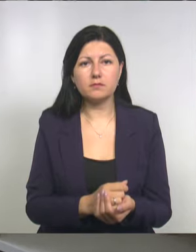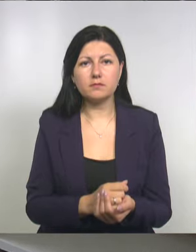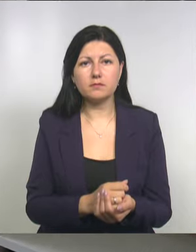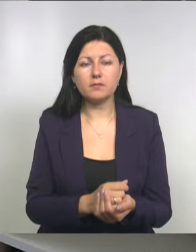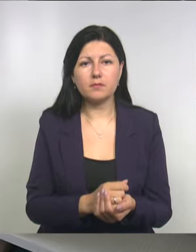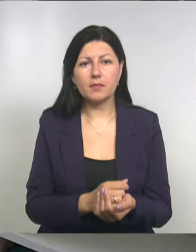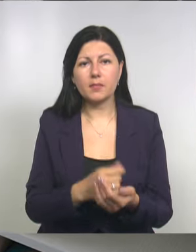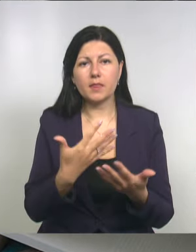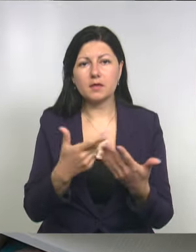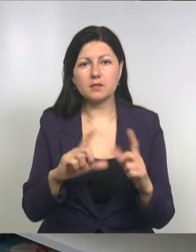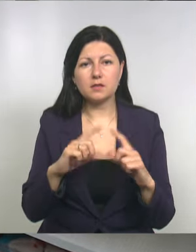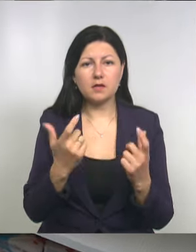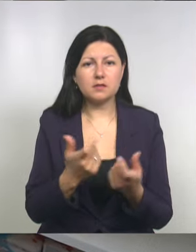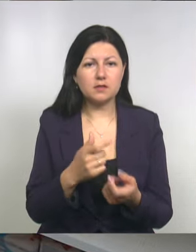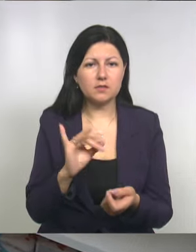Овощные